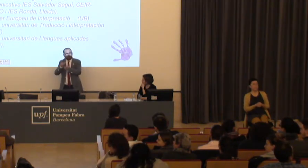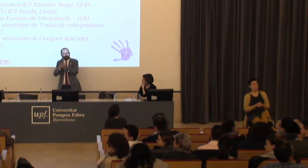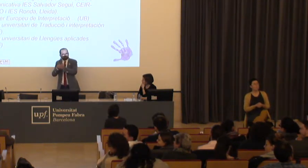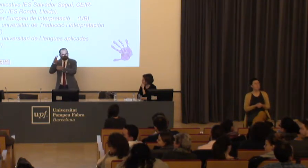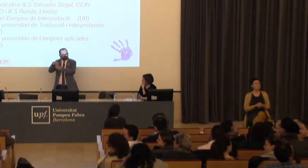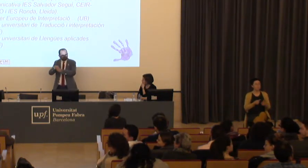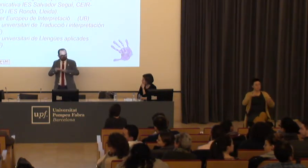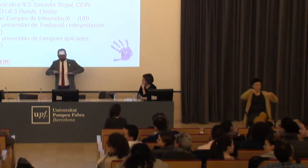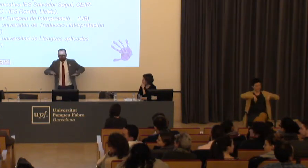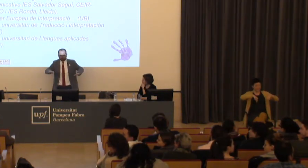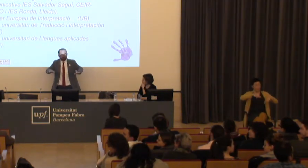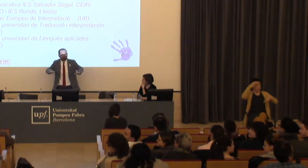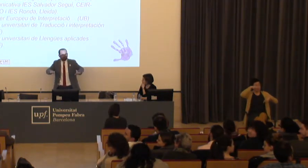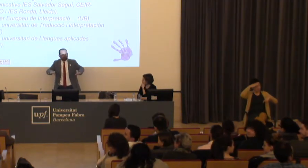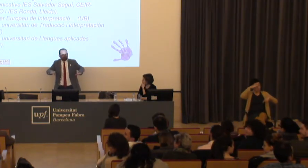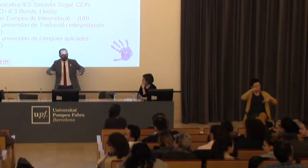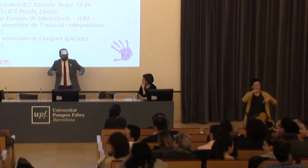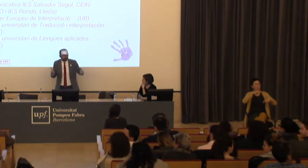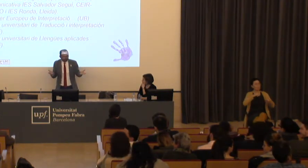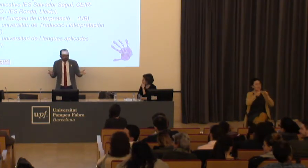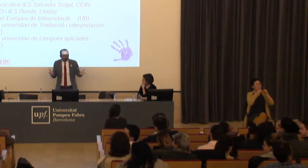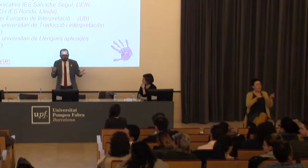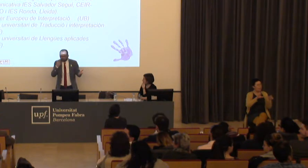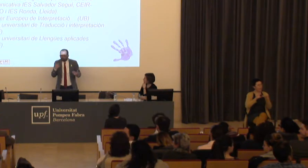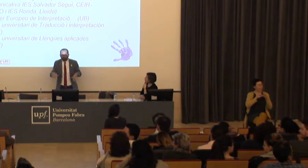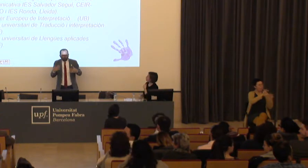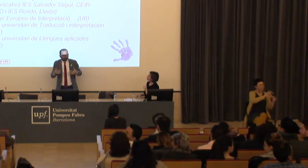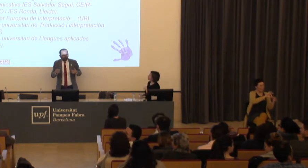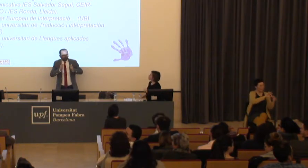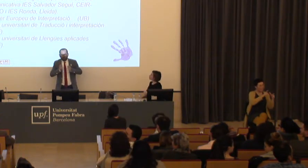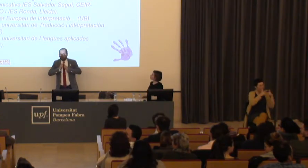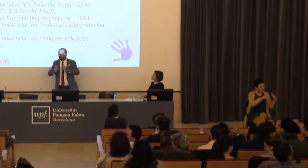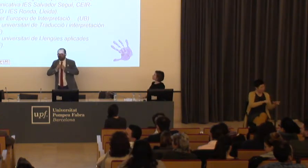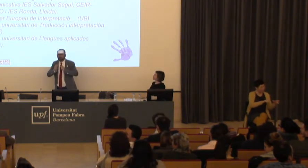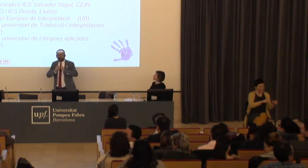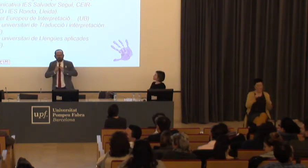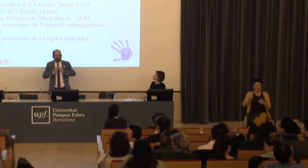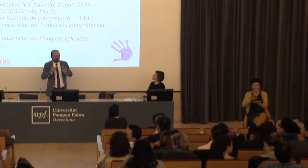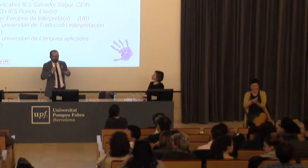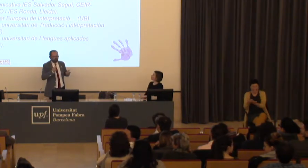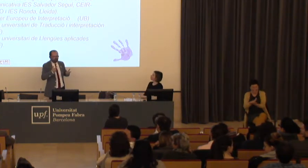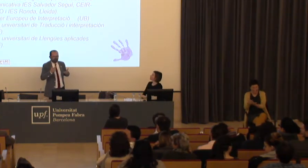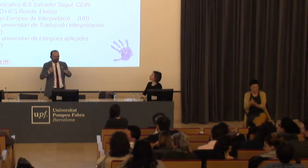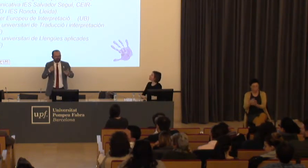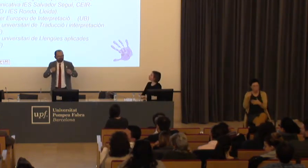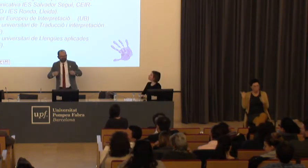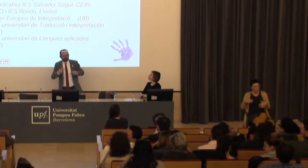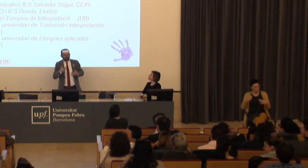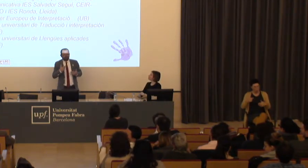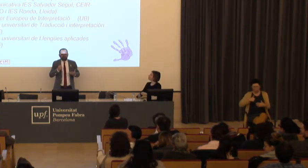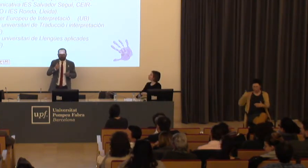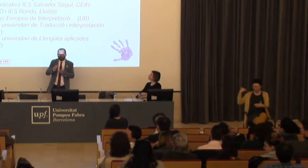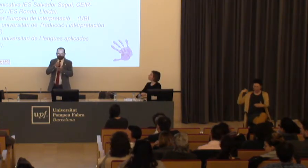interpretació i el grau de llengües aplicades en paral·lel. Fem docència a tots dos. Déu-n'hi-do tot el que hem aconseguit, tot el que ens han